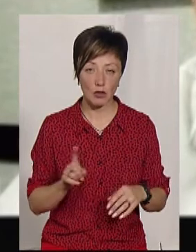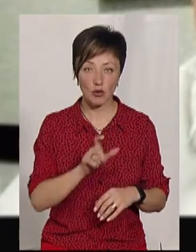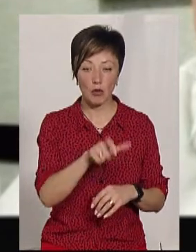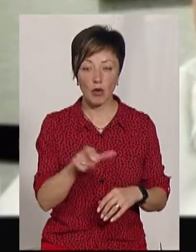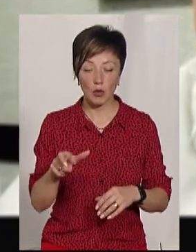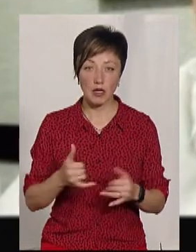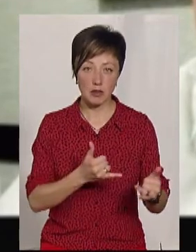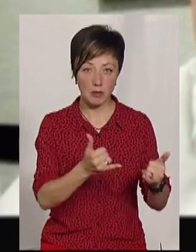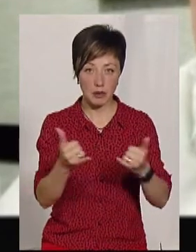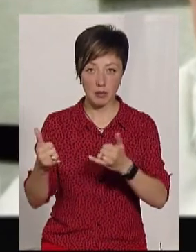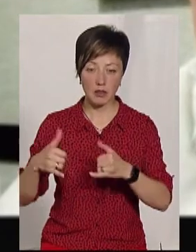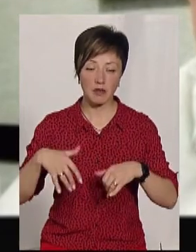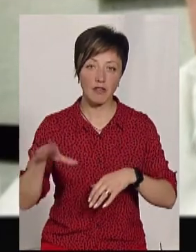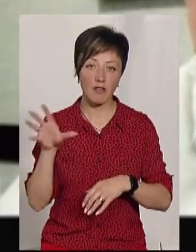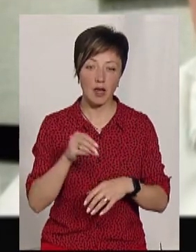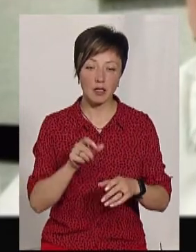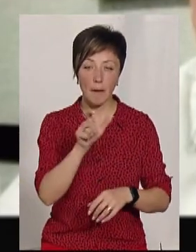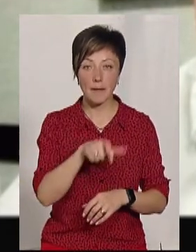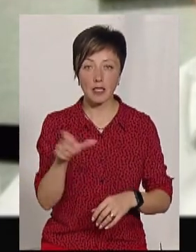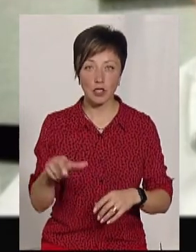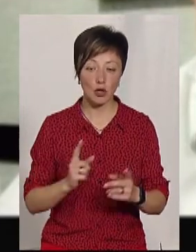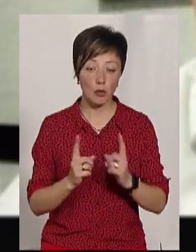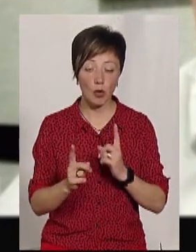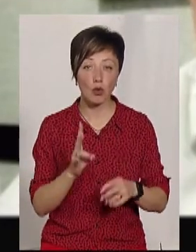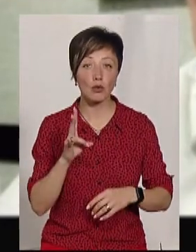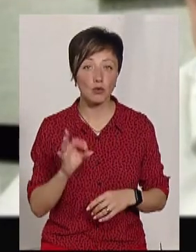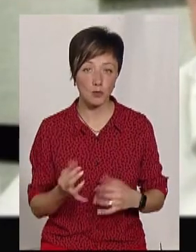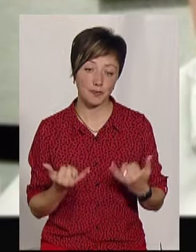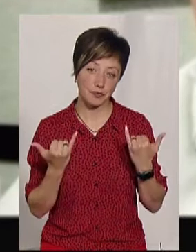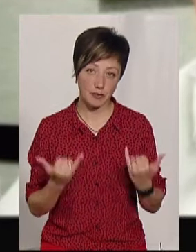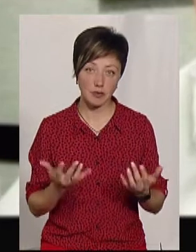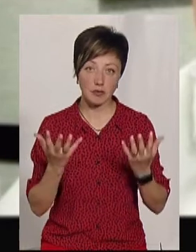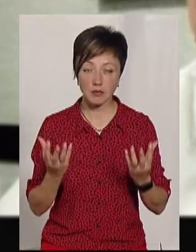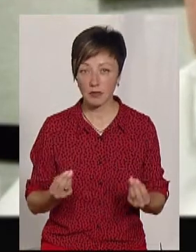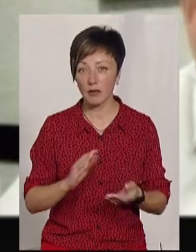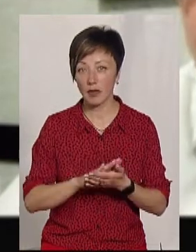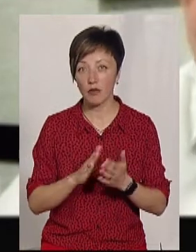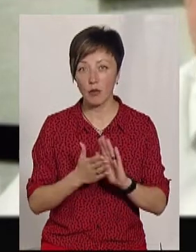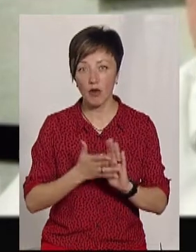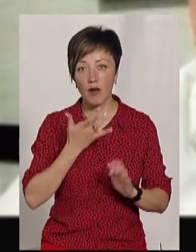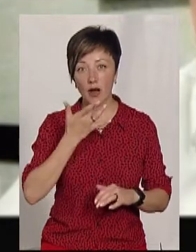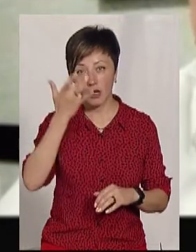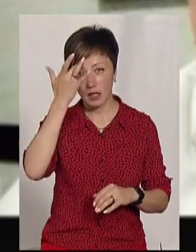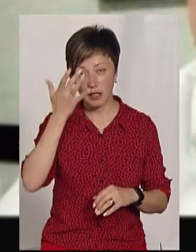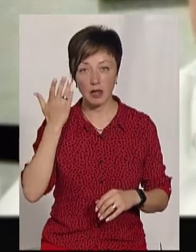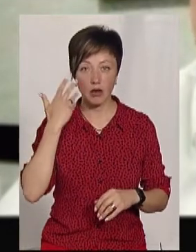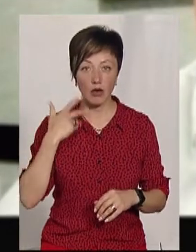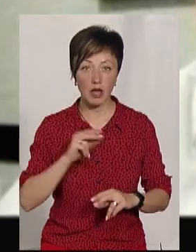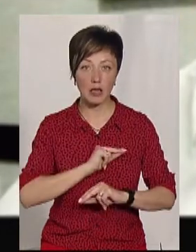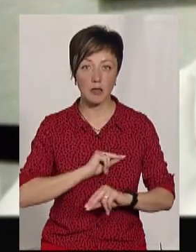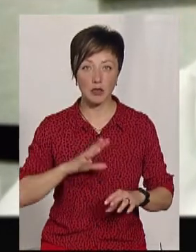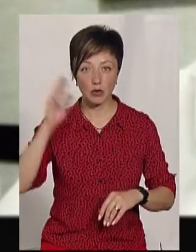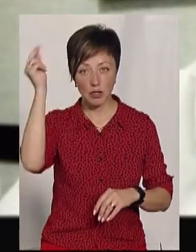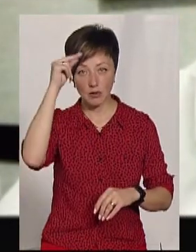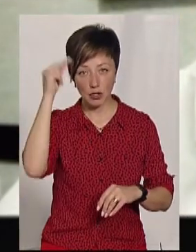щоб повністю забезпечити весь пасажиропотік. Але на сьогоднішній день в умовах літа, коли не